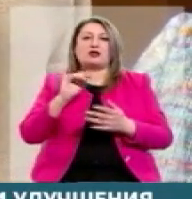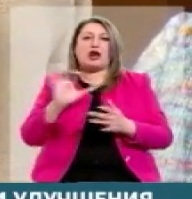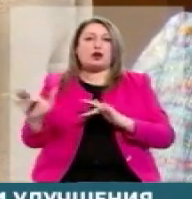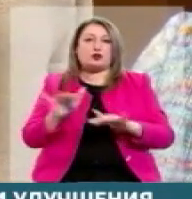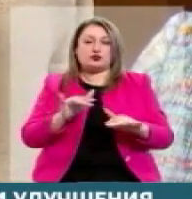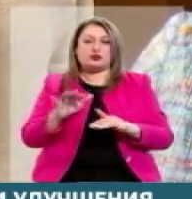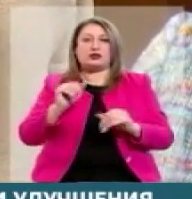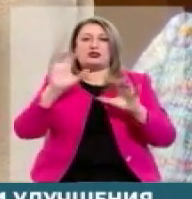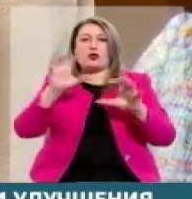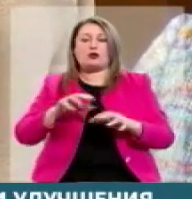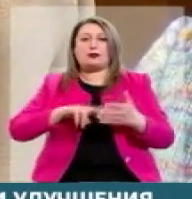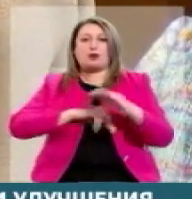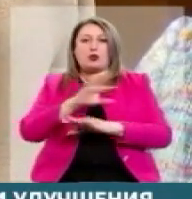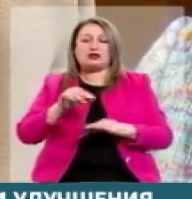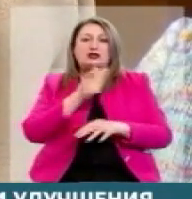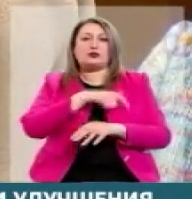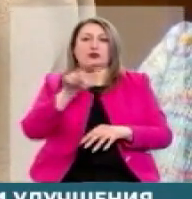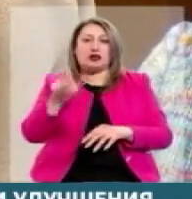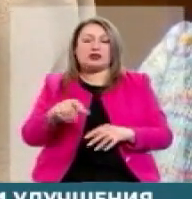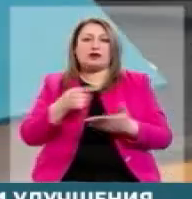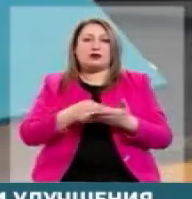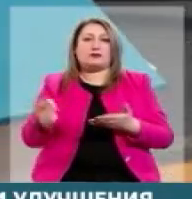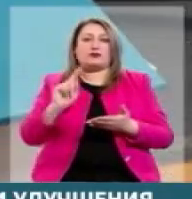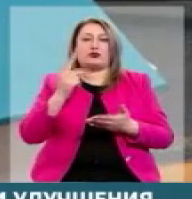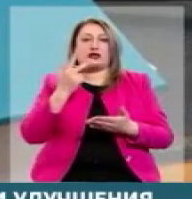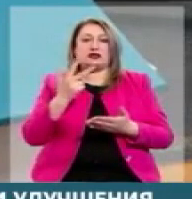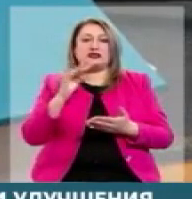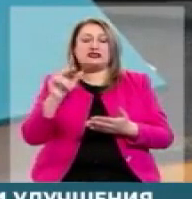услуг. В рамках законопроекта депутат Мажилиса отметил, что